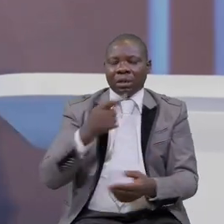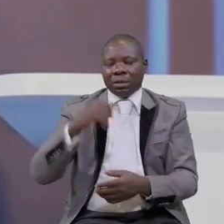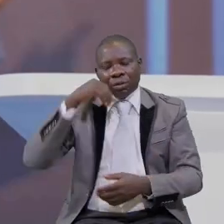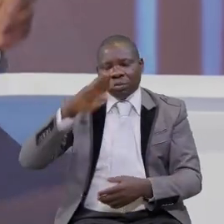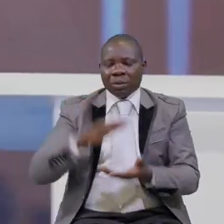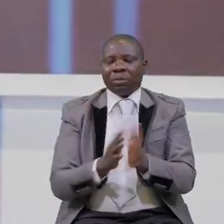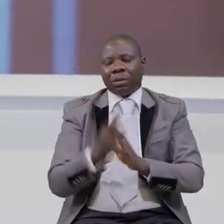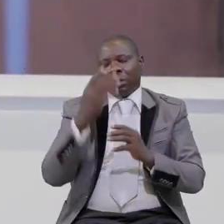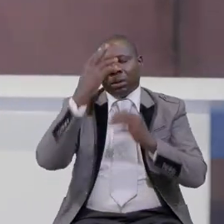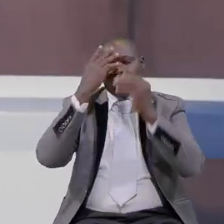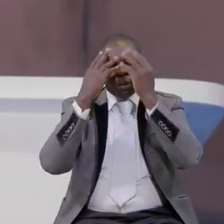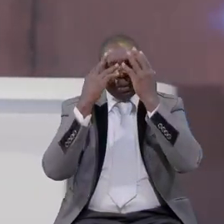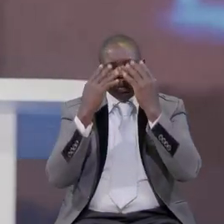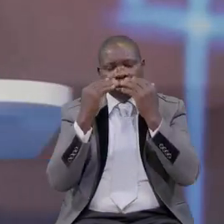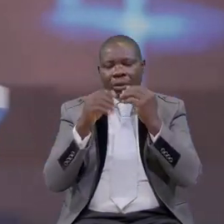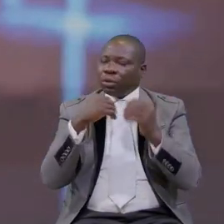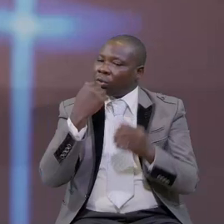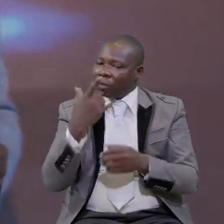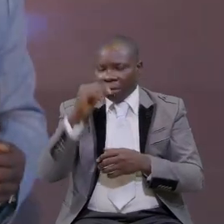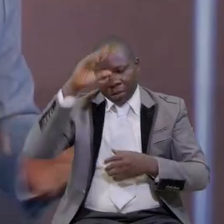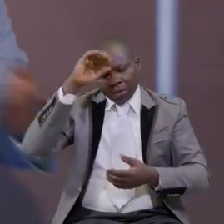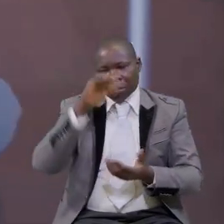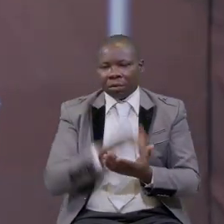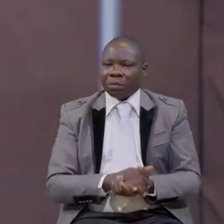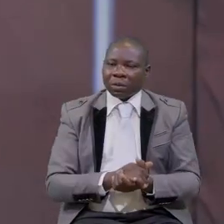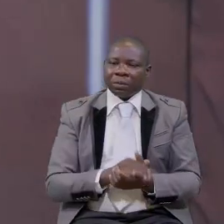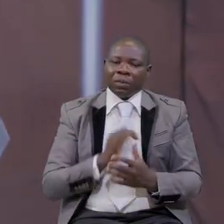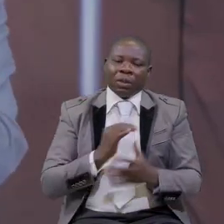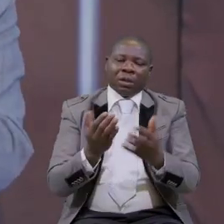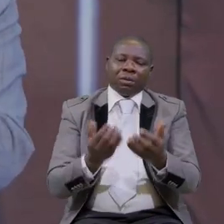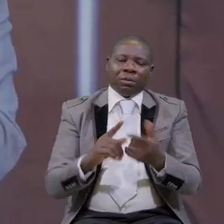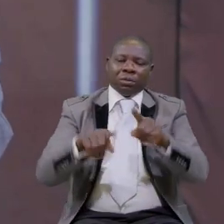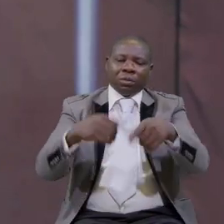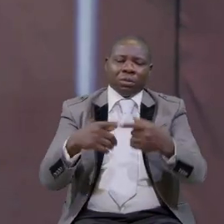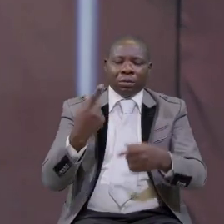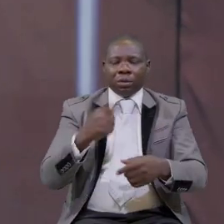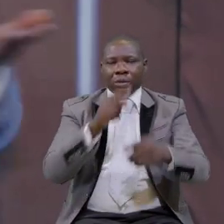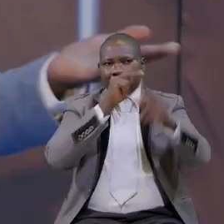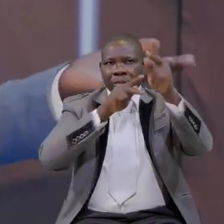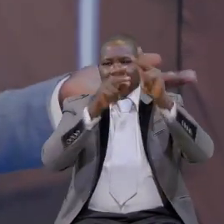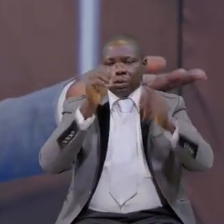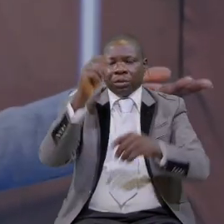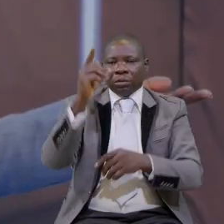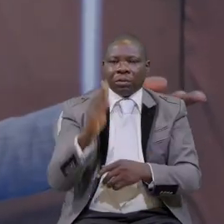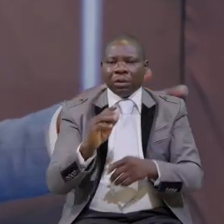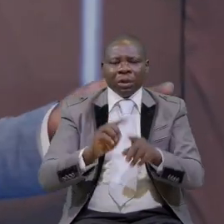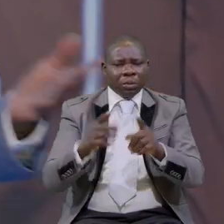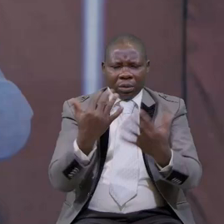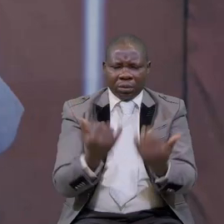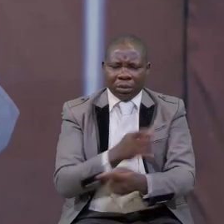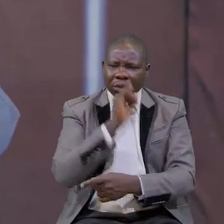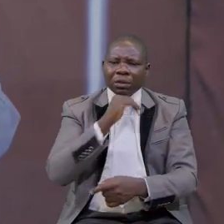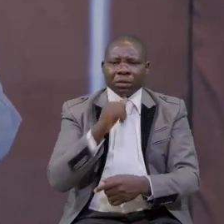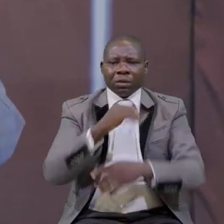était chagrinée. Elle a dit au mari, je veux voir le prophète. Aujourd'hui, ce n'est